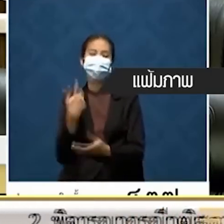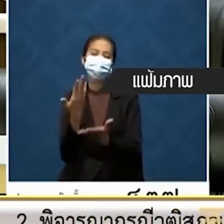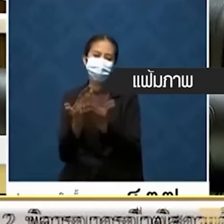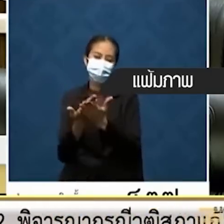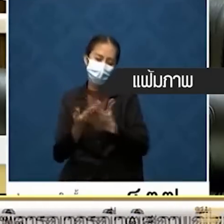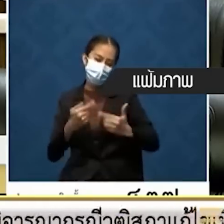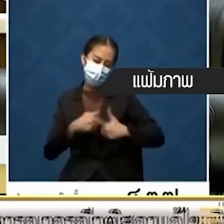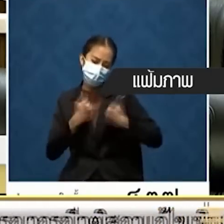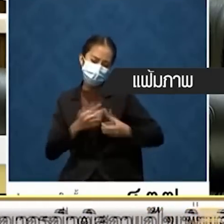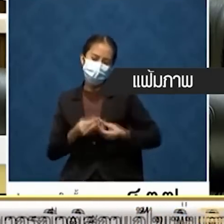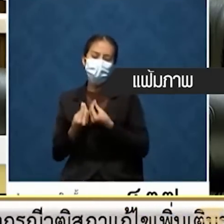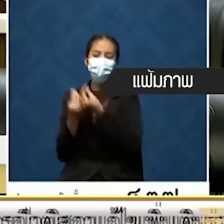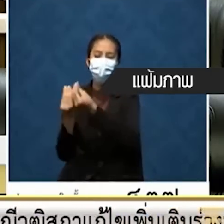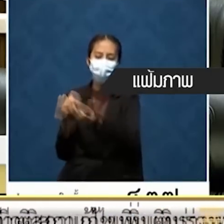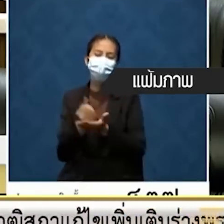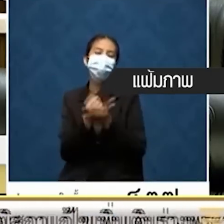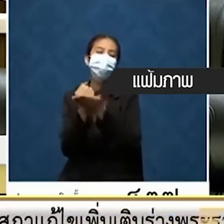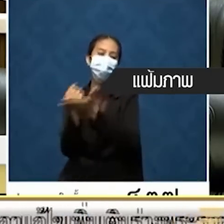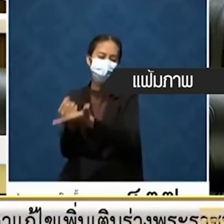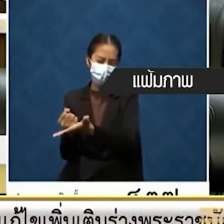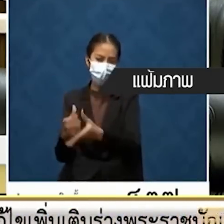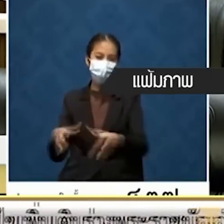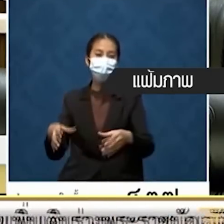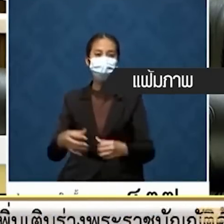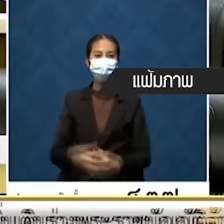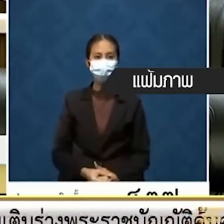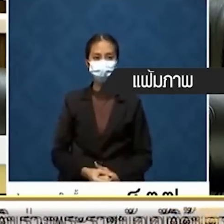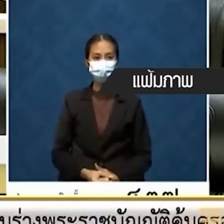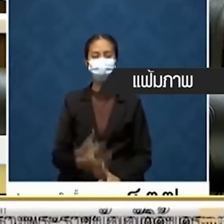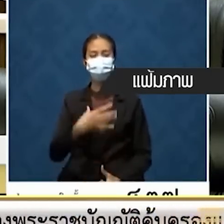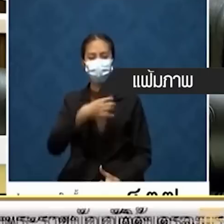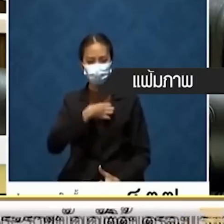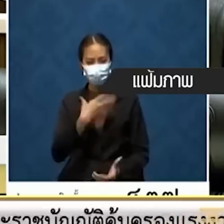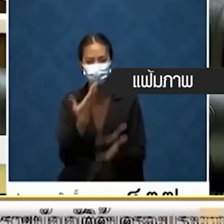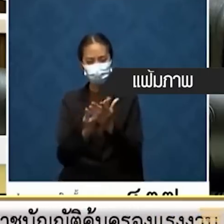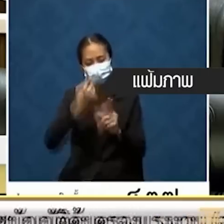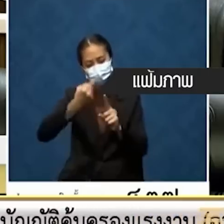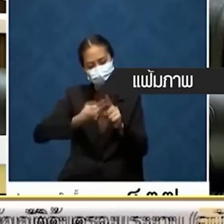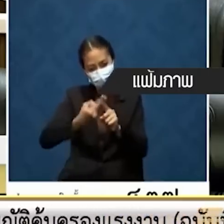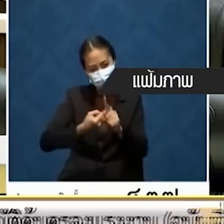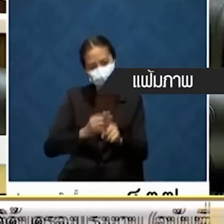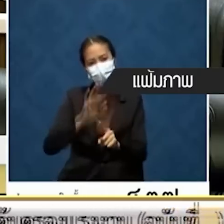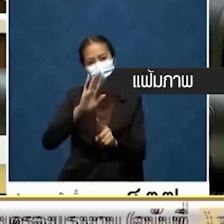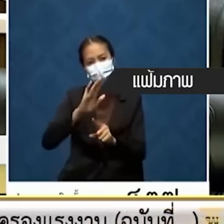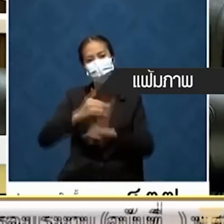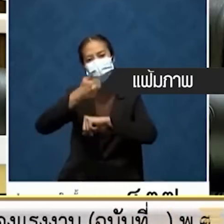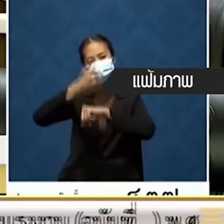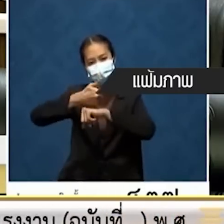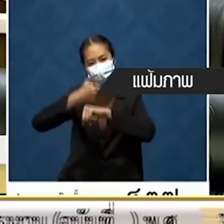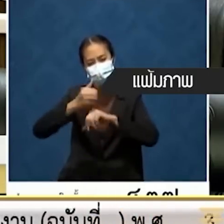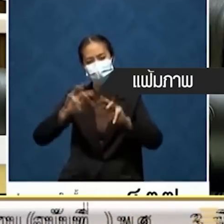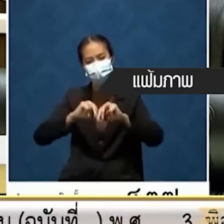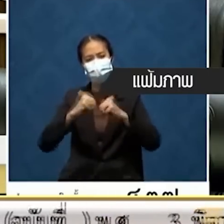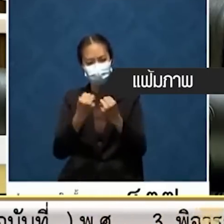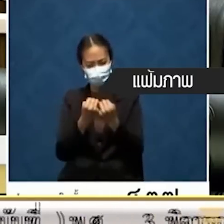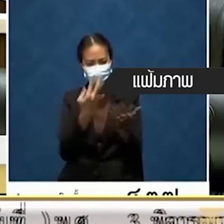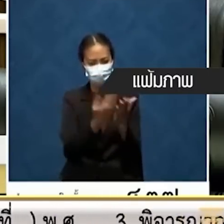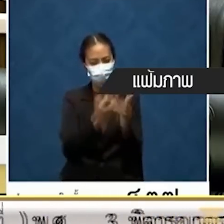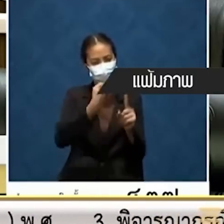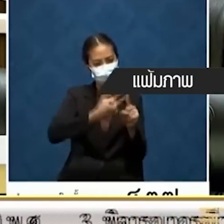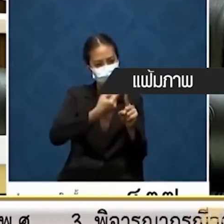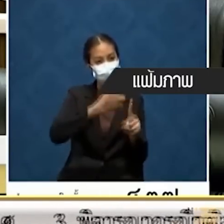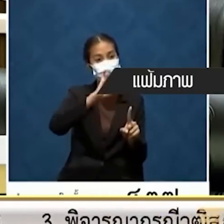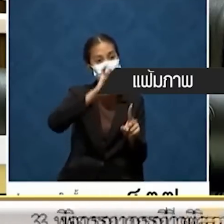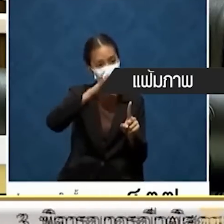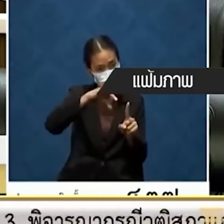ำประกันมันก็จะขัดหรือว่ามันแย้งกันกับรัฐธรรมนูญปี60มาตรา54ด้วยซึ่งเขาบอกว่ามาตรานี้ในหมวดหน้าที่ของรั